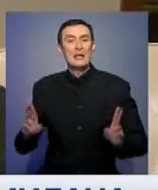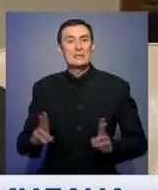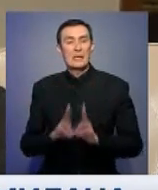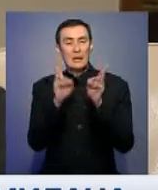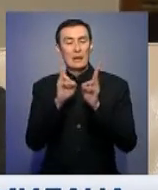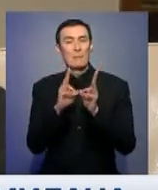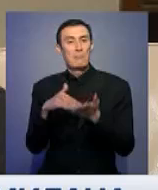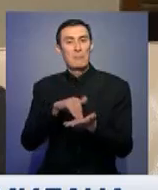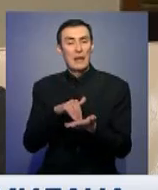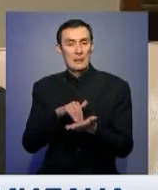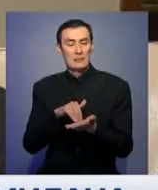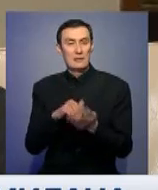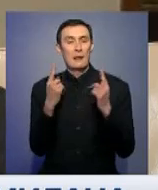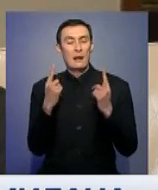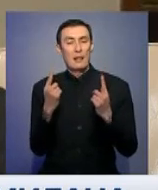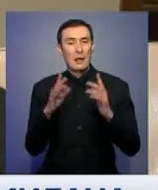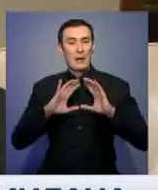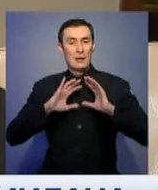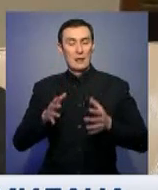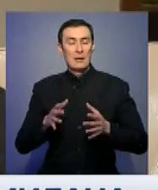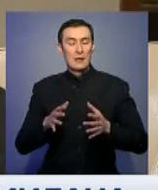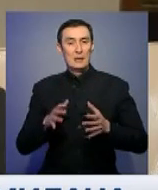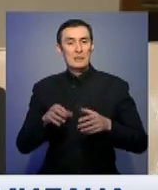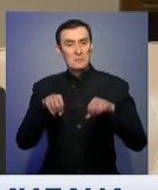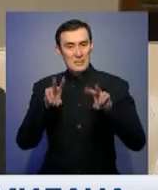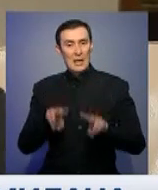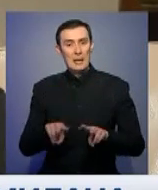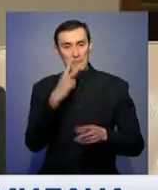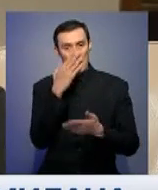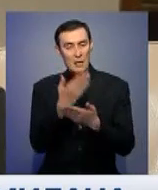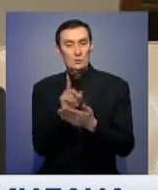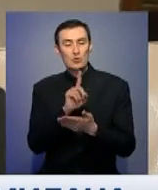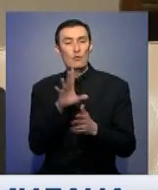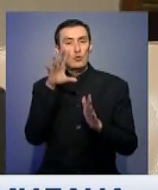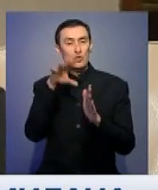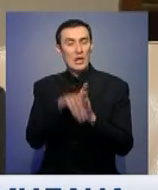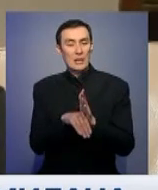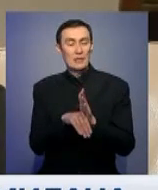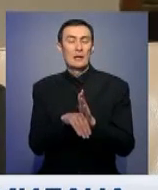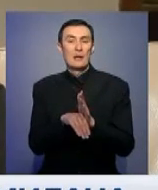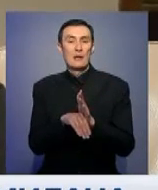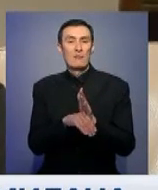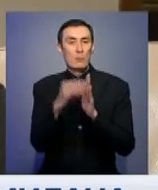«Астана-балет-гала» целенаправленно, потому что она включает в себя,